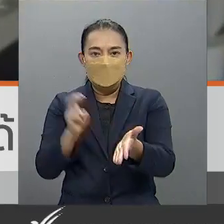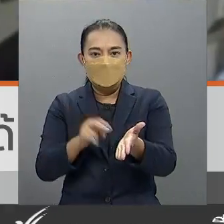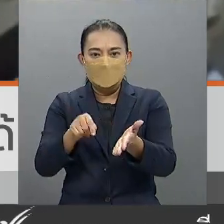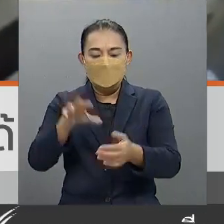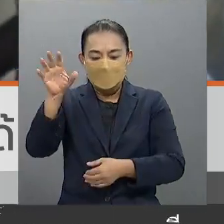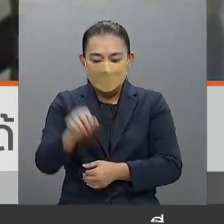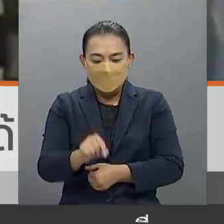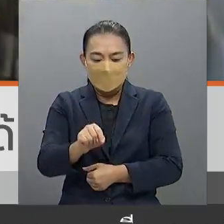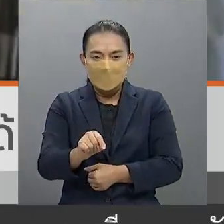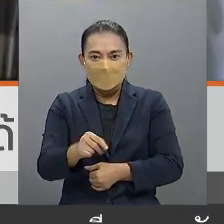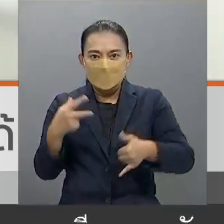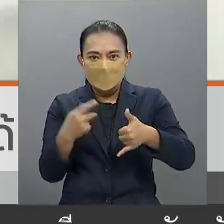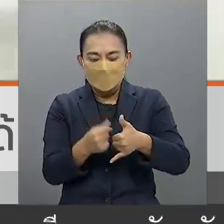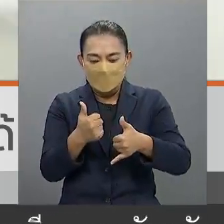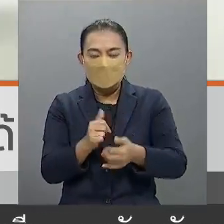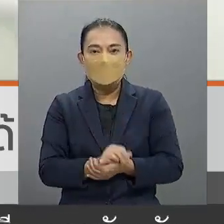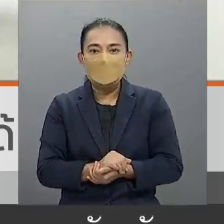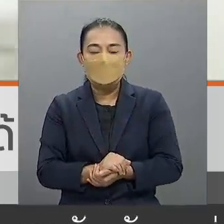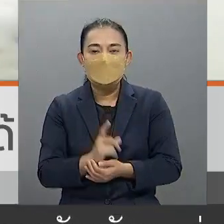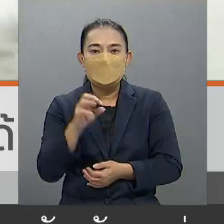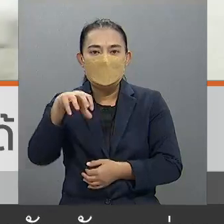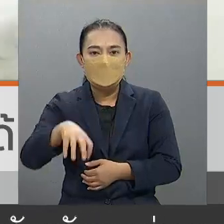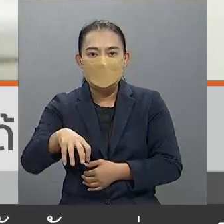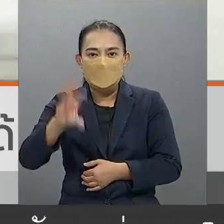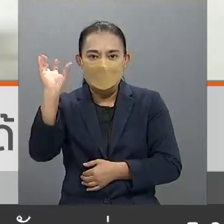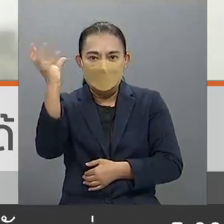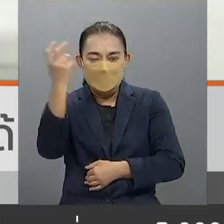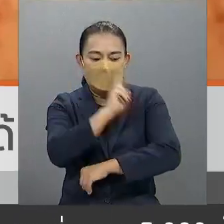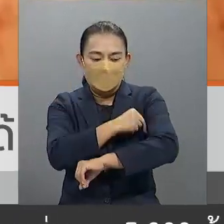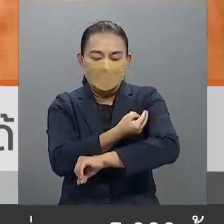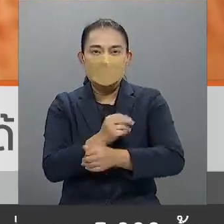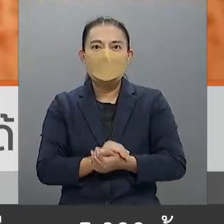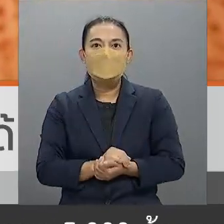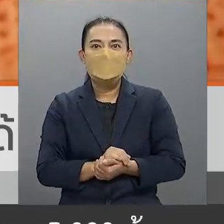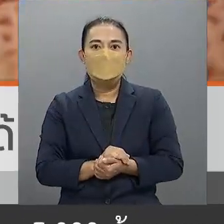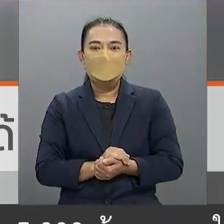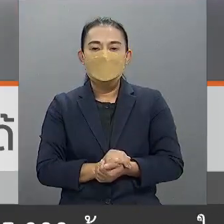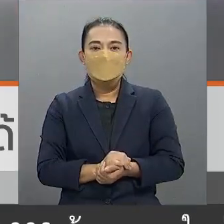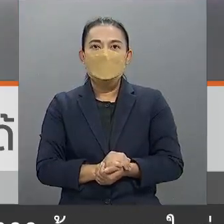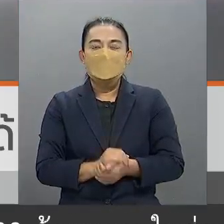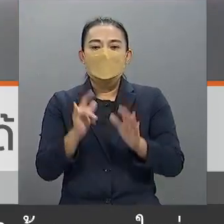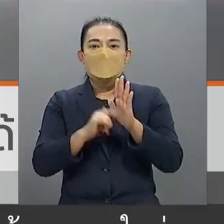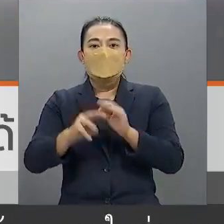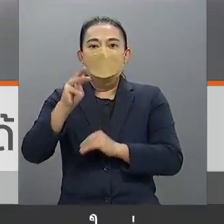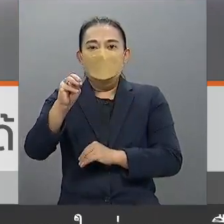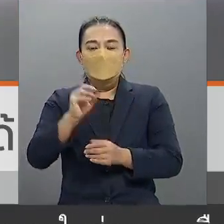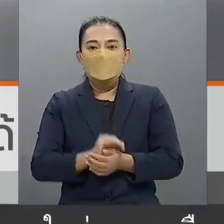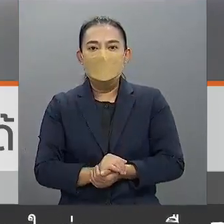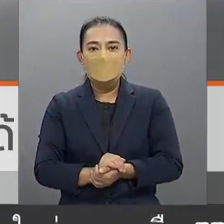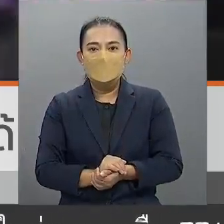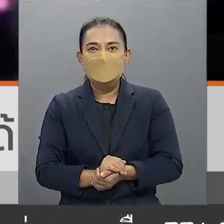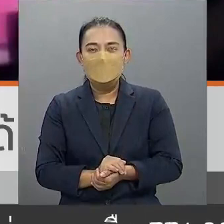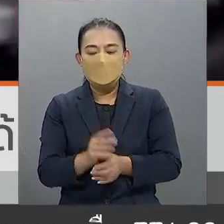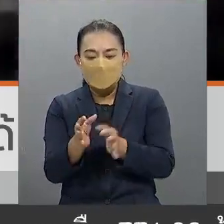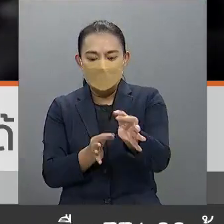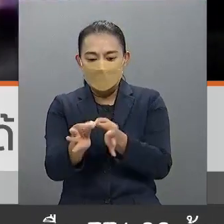ฉินโดยองค์การอนามัยโลกแล้วส่วนวัคซีนทางเลือกโมเดอร์นาค่ะทางองค์การเภสัชกรรมก็ได้ชี้แจงว่าอยู่